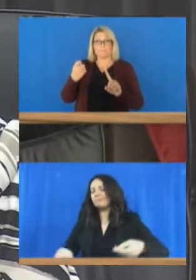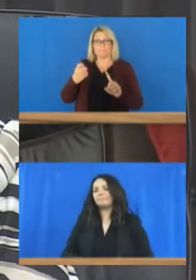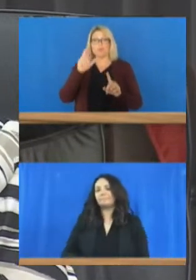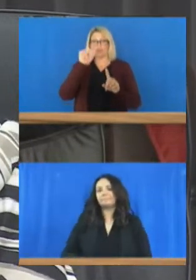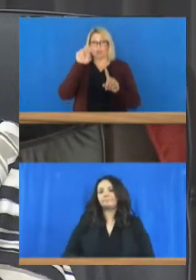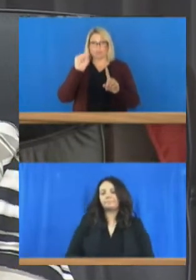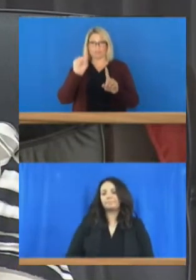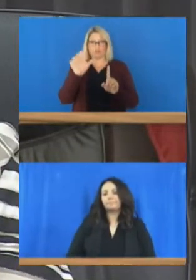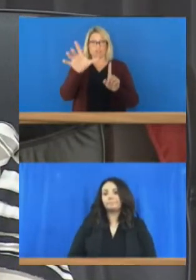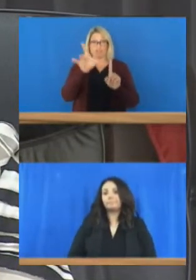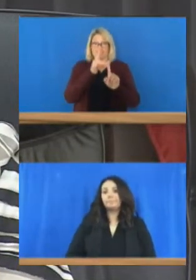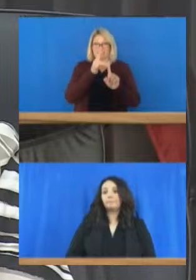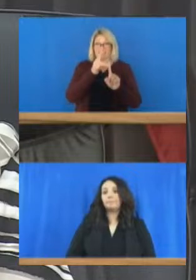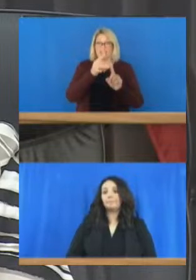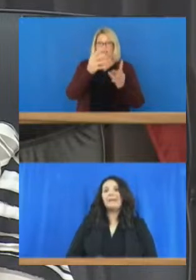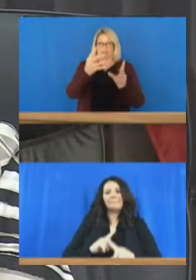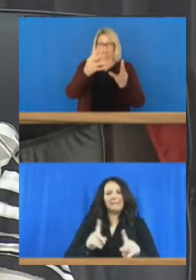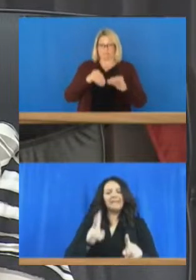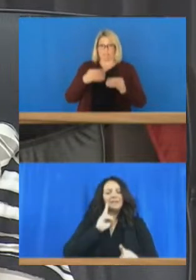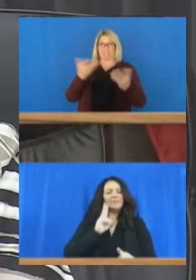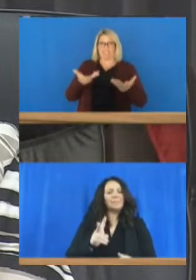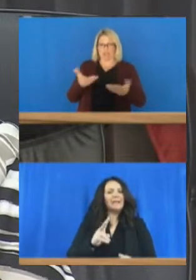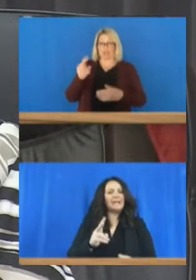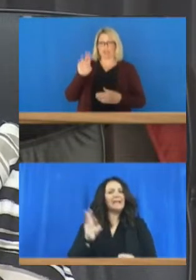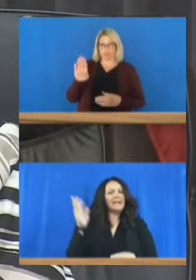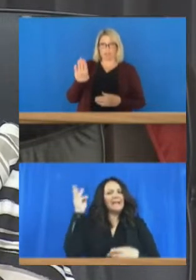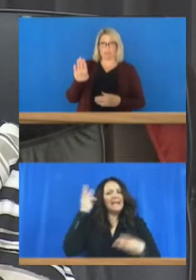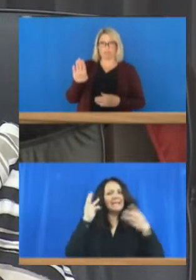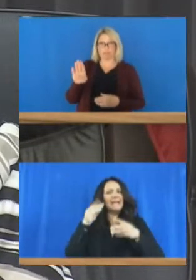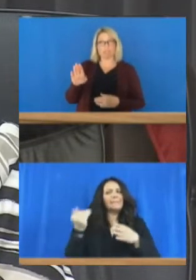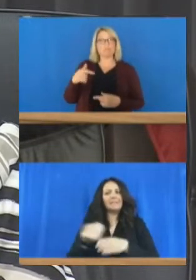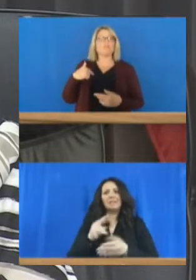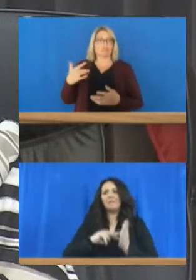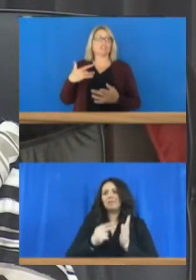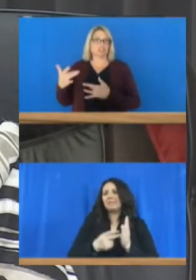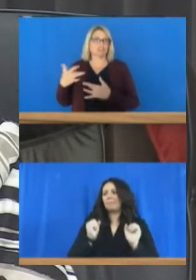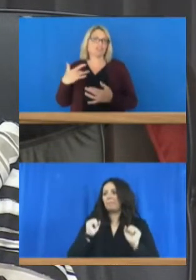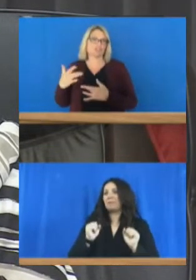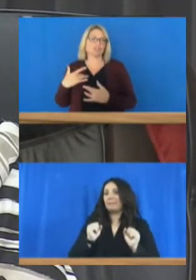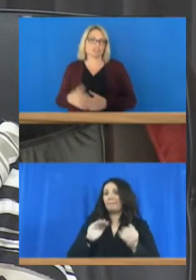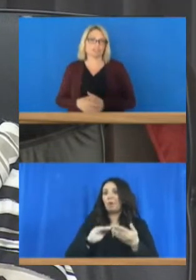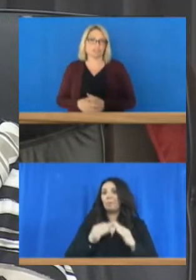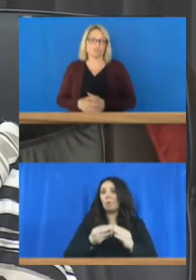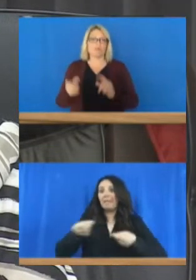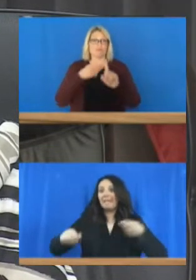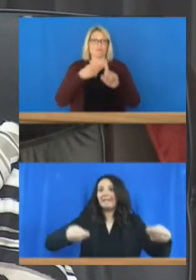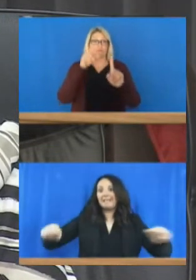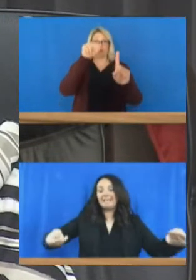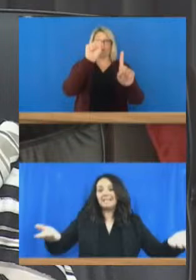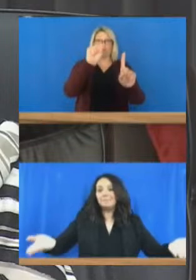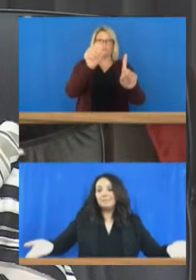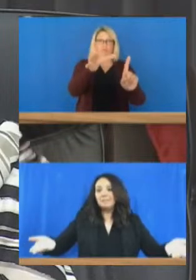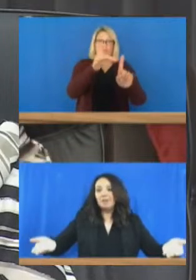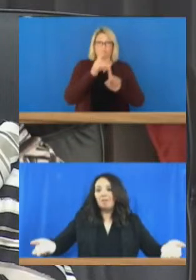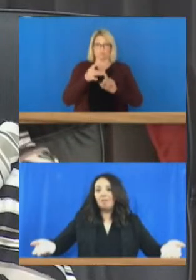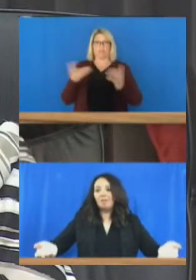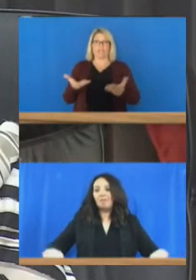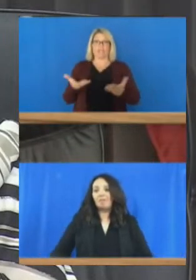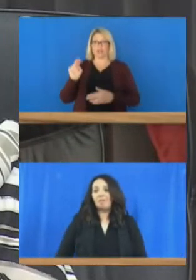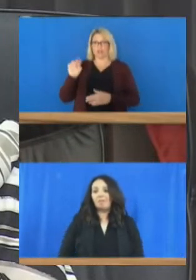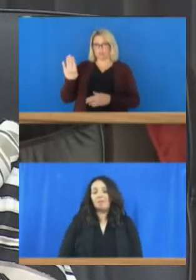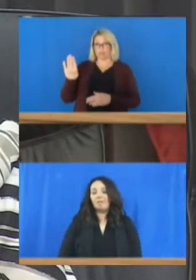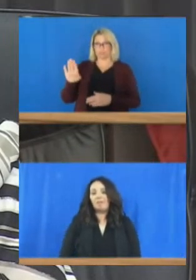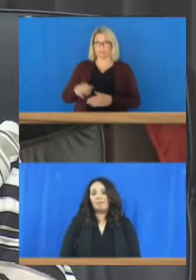va recevoir 41 000 doses de Pfizer environ, 40 000 doses de Pfizer,